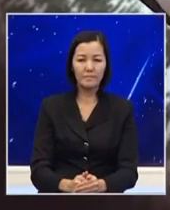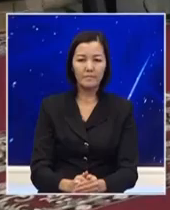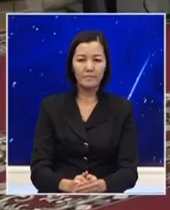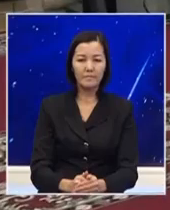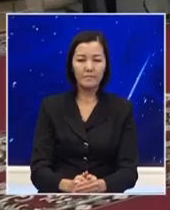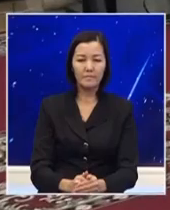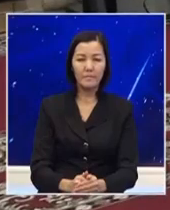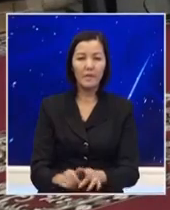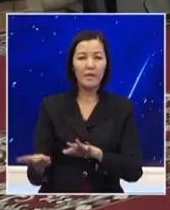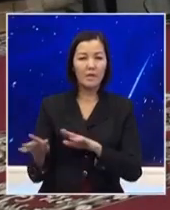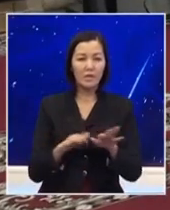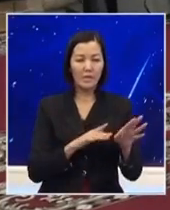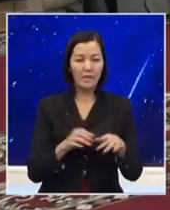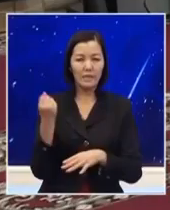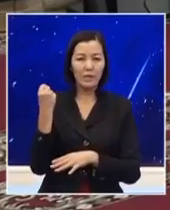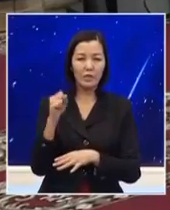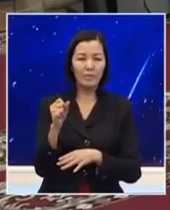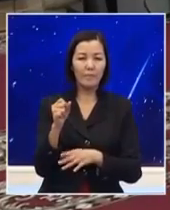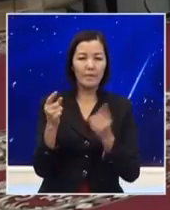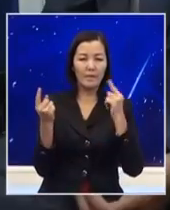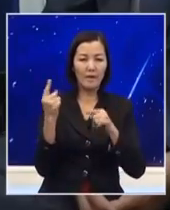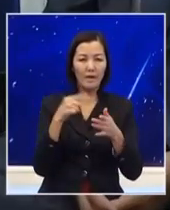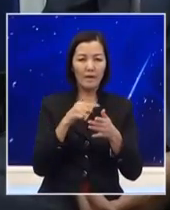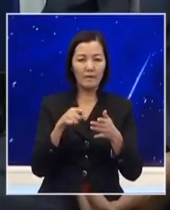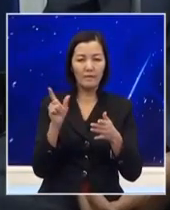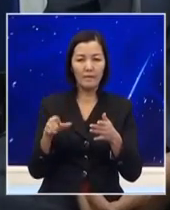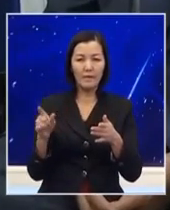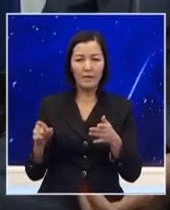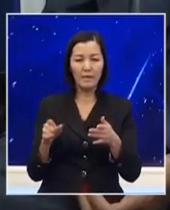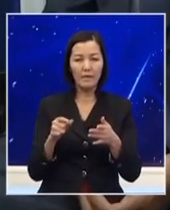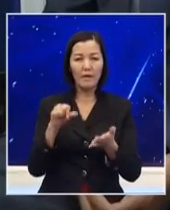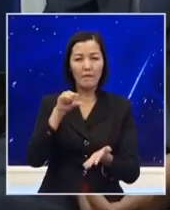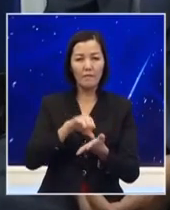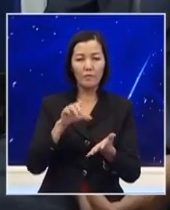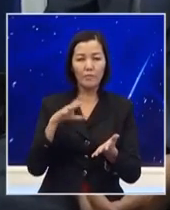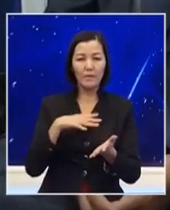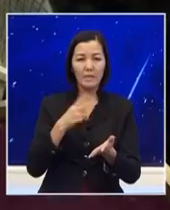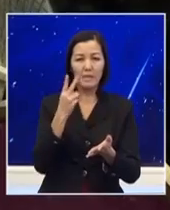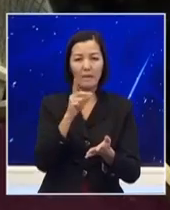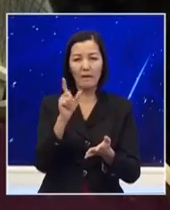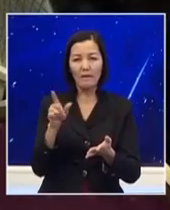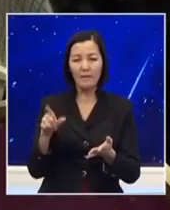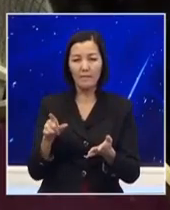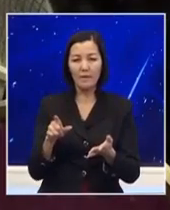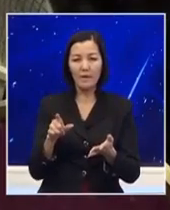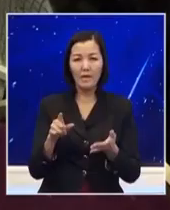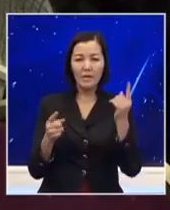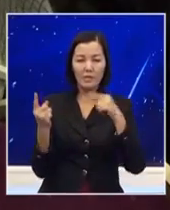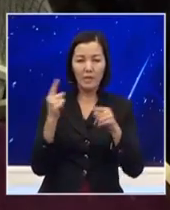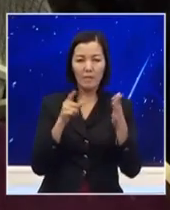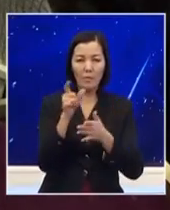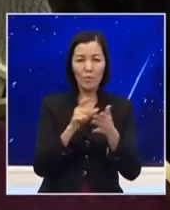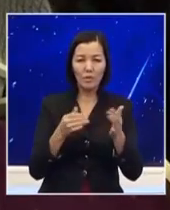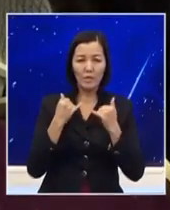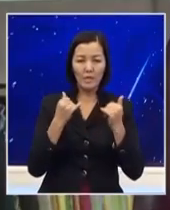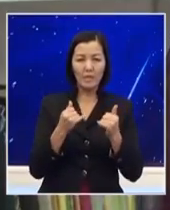жоқтатқыздым. Шар аясында жеңімпаз ақындар көп алдында өлең оқыды, қос тұлғаға арнау арнады. Жалпы облыстық мүшайраға 25 үміткер